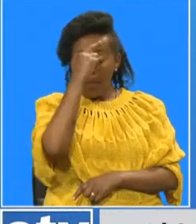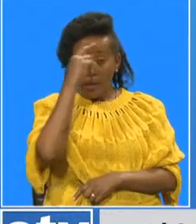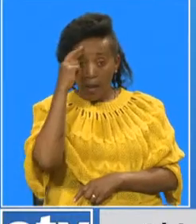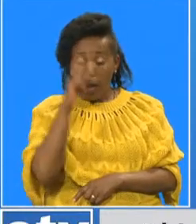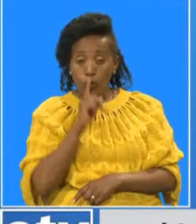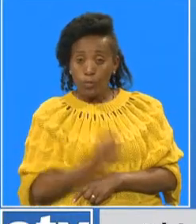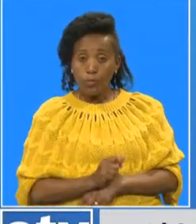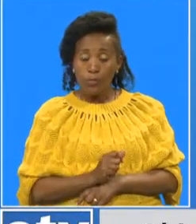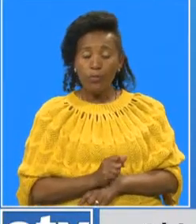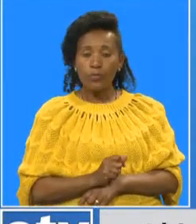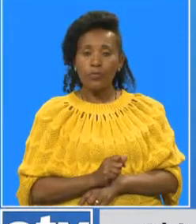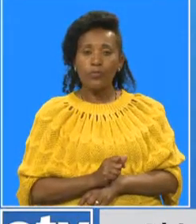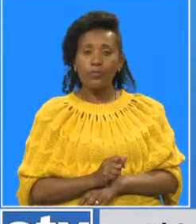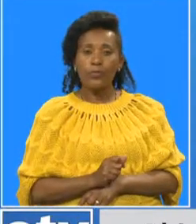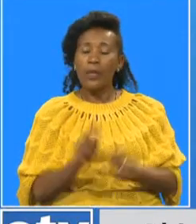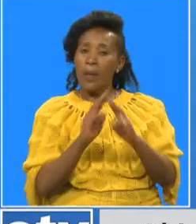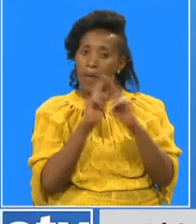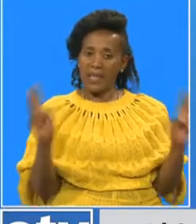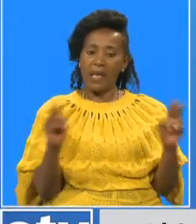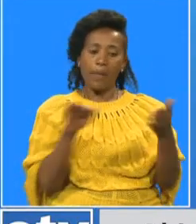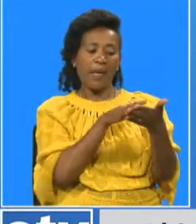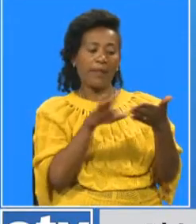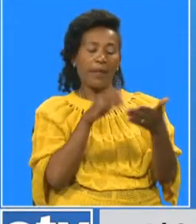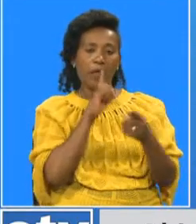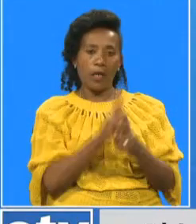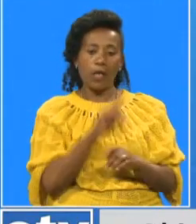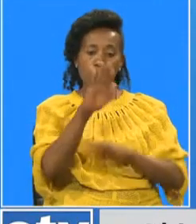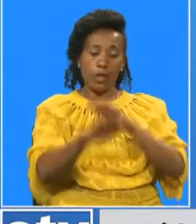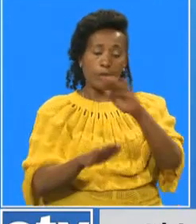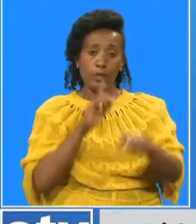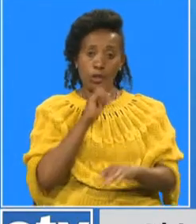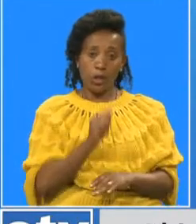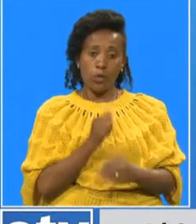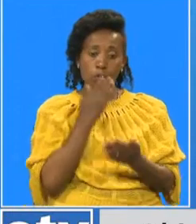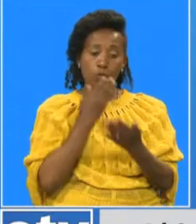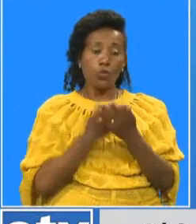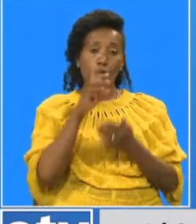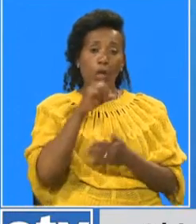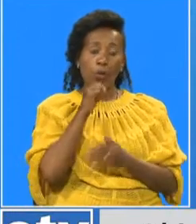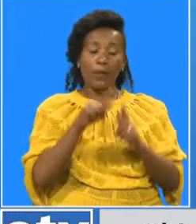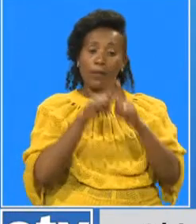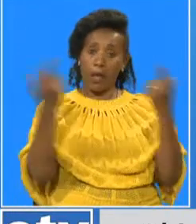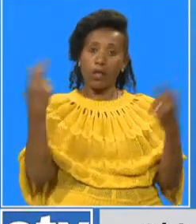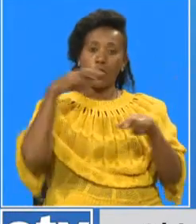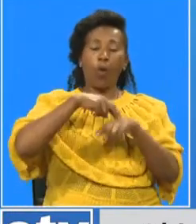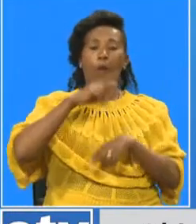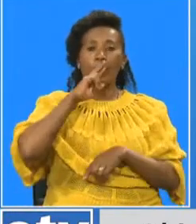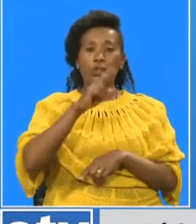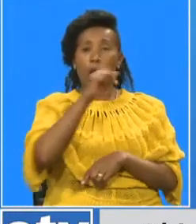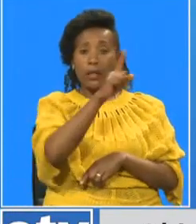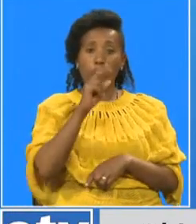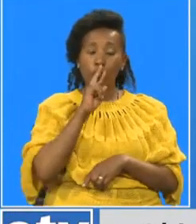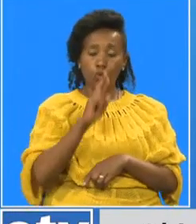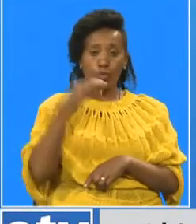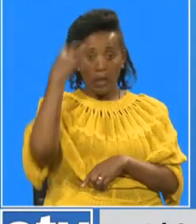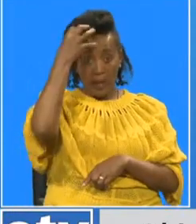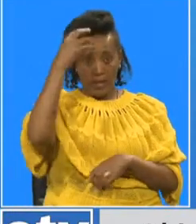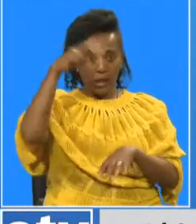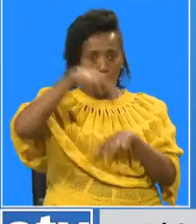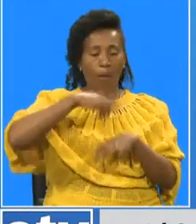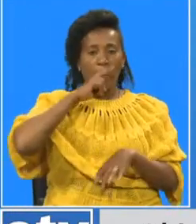ምክንያቱም በጣም የተጠና ነው እርምጃው። ጥሩ ያልሆነ ነው። በጣም ትልልቅ ተቋማት ናቸው። አንዳንዶቹ የመንግስት ተቋማት